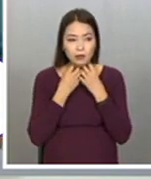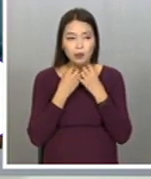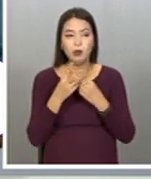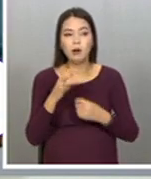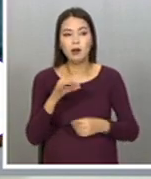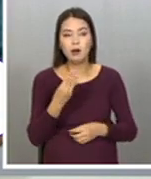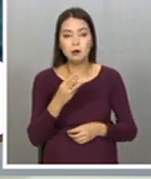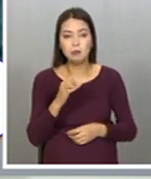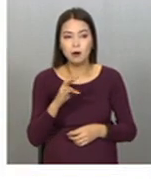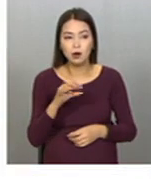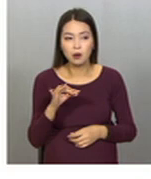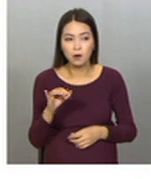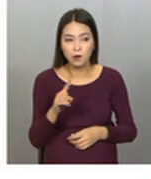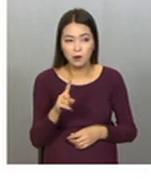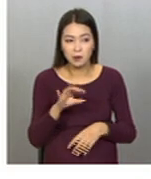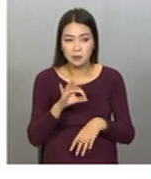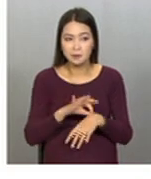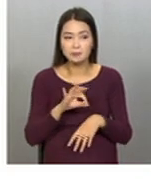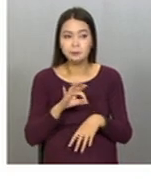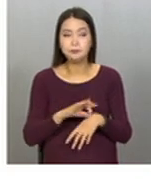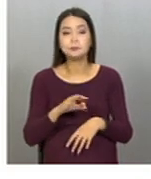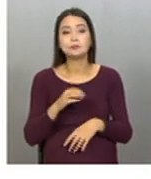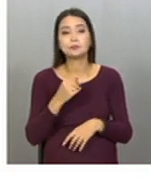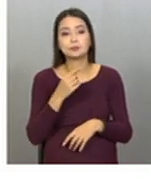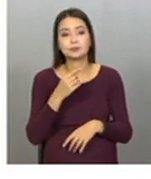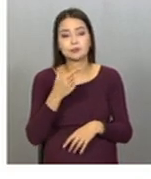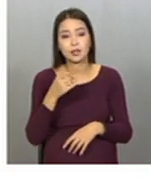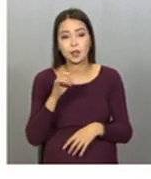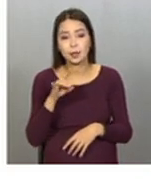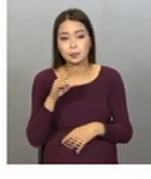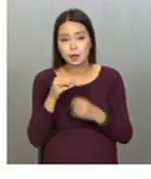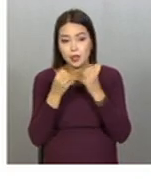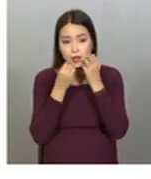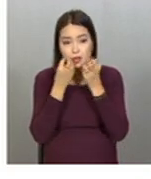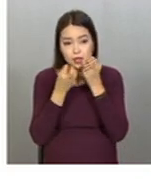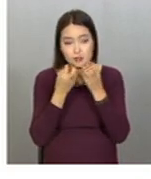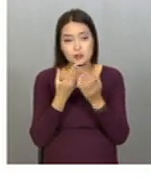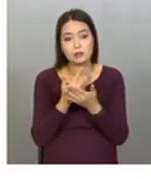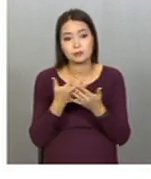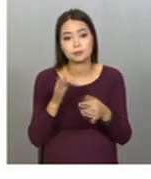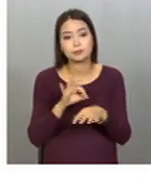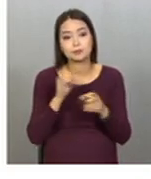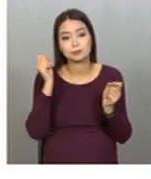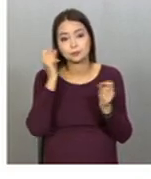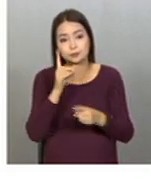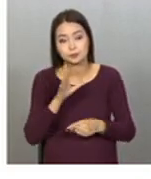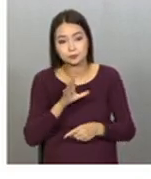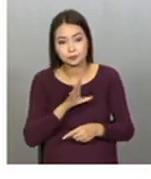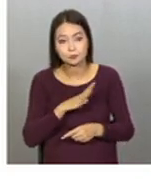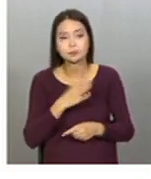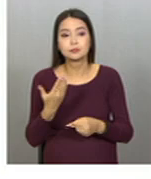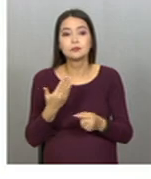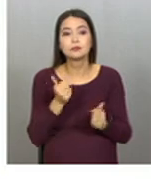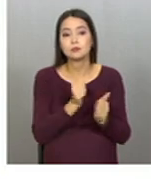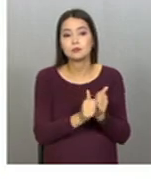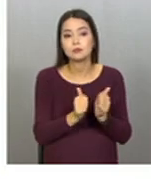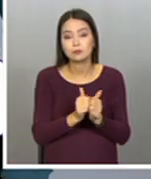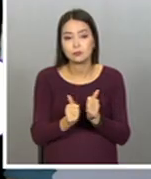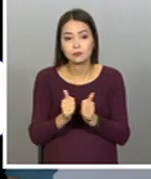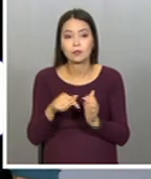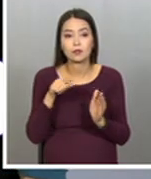лишманиоз, герпес деген жаңа ұғымдармен таныстық. Және олардың әрқайсына сипаттама